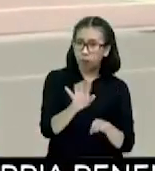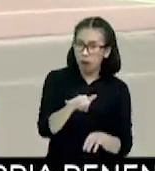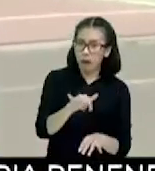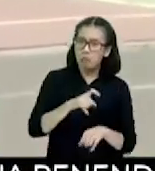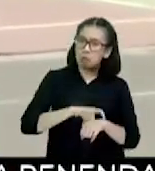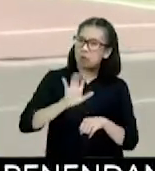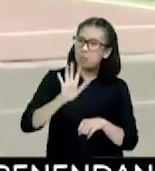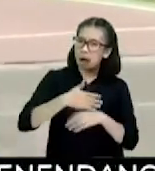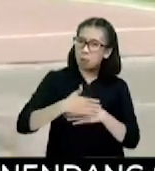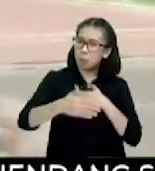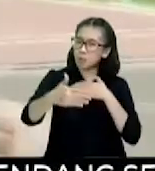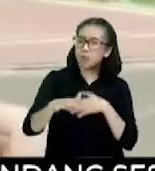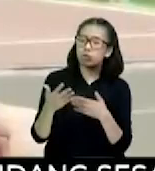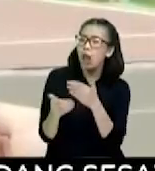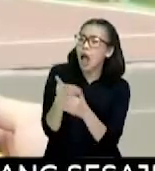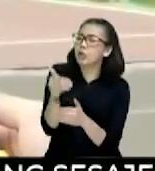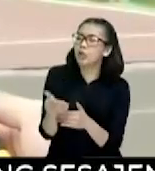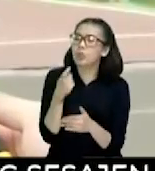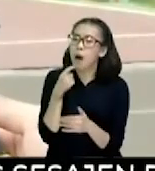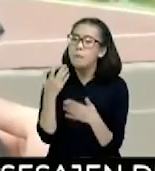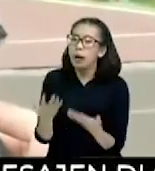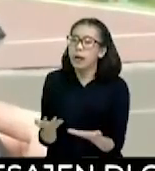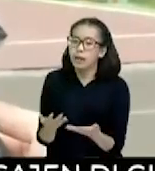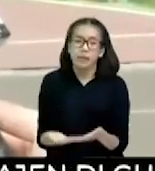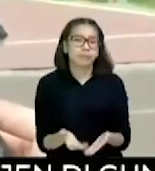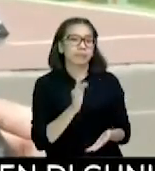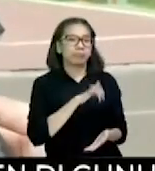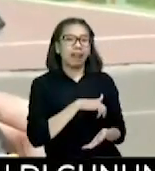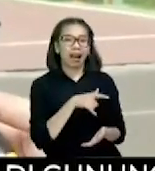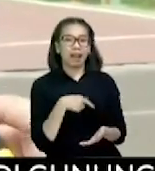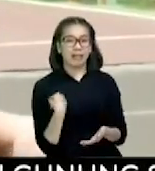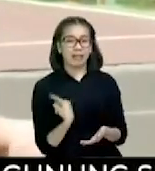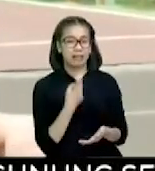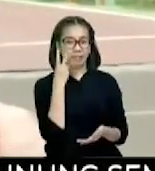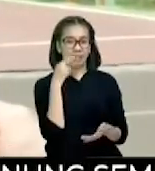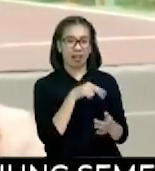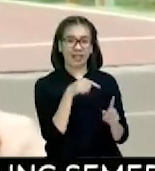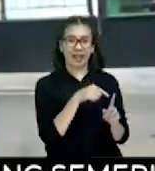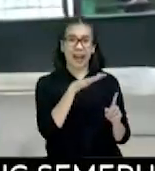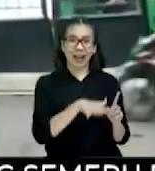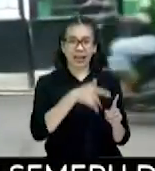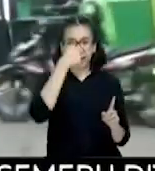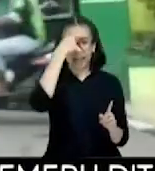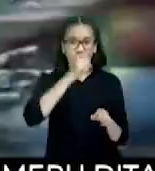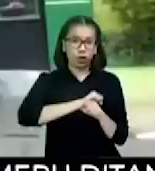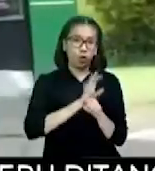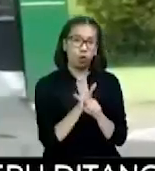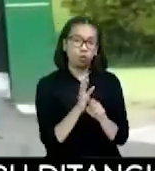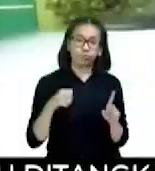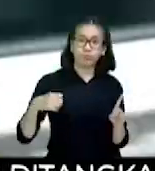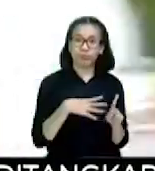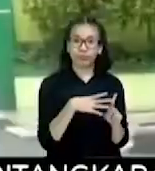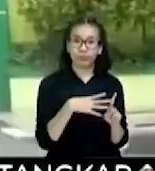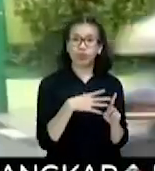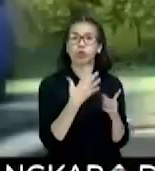Apa langkah lain Pak yang dilakukan dari pihak sekolah? Langkah utama setelah kita tahu bahwa ada satu siswa yang terpapar adalah kita